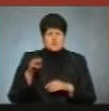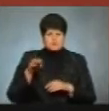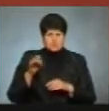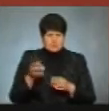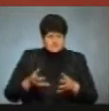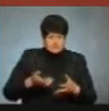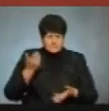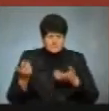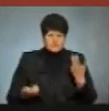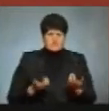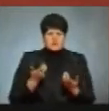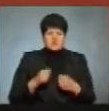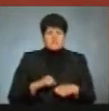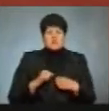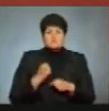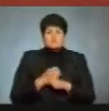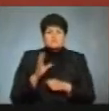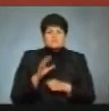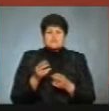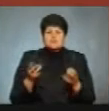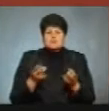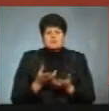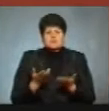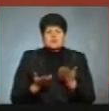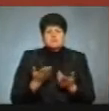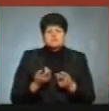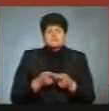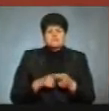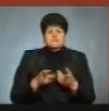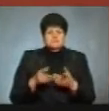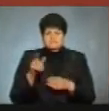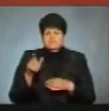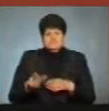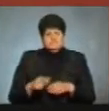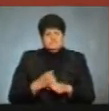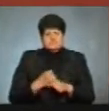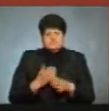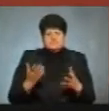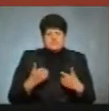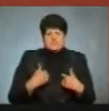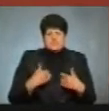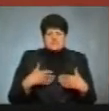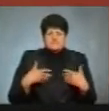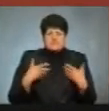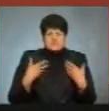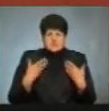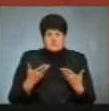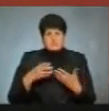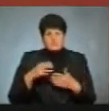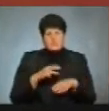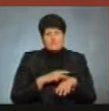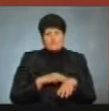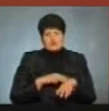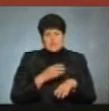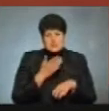лавки витягують. Стараємось робити все необхідне, але це, як каже, людський фактор. І ми звертаємось і в